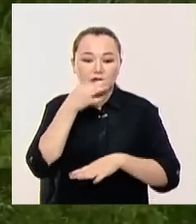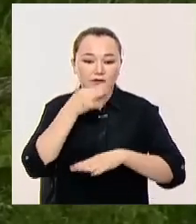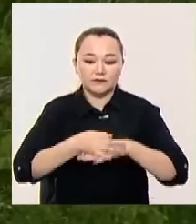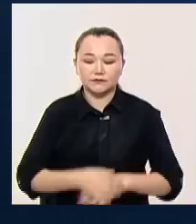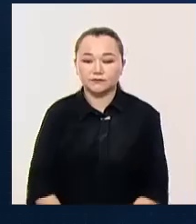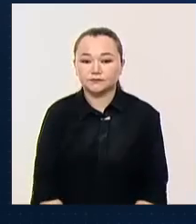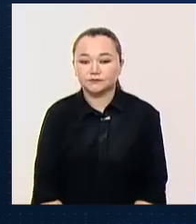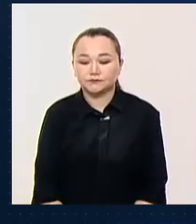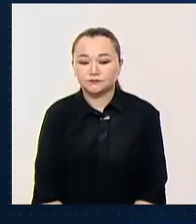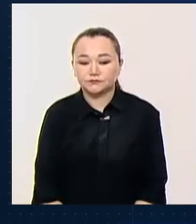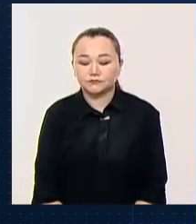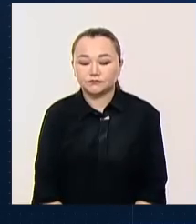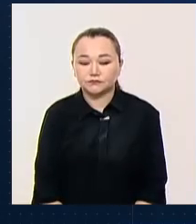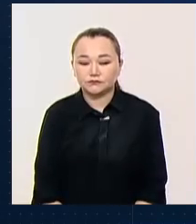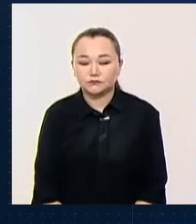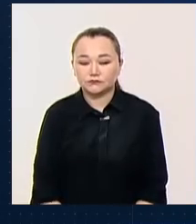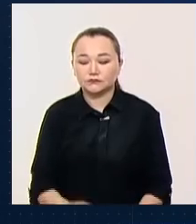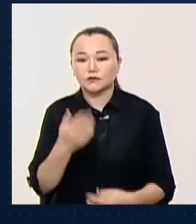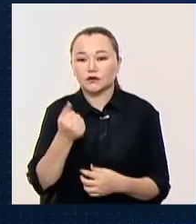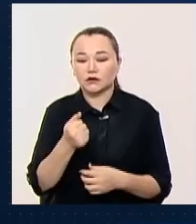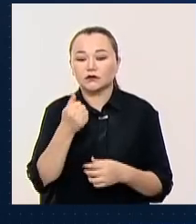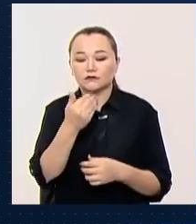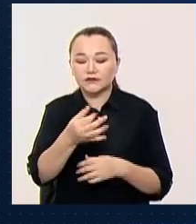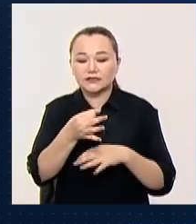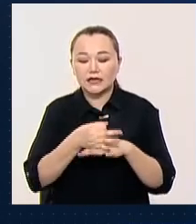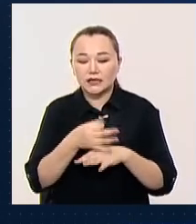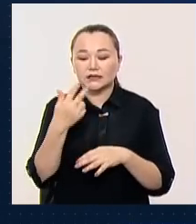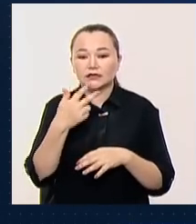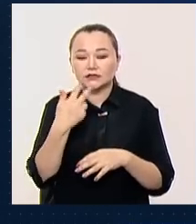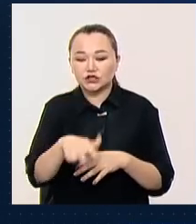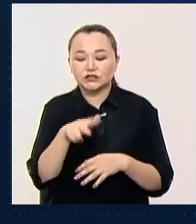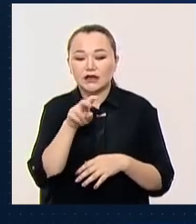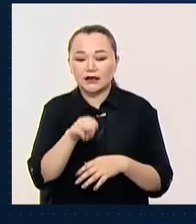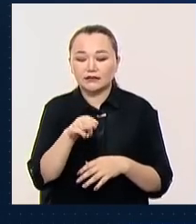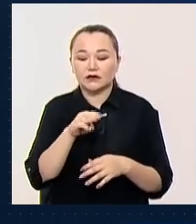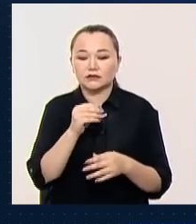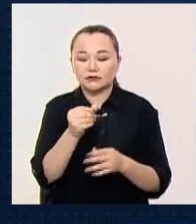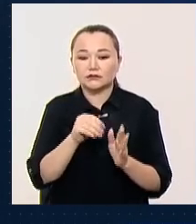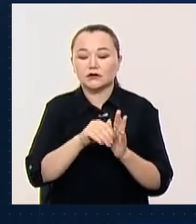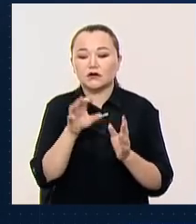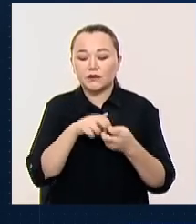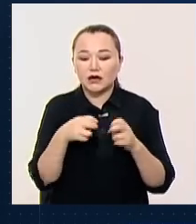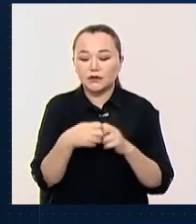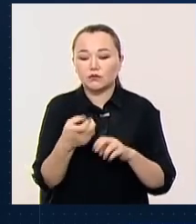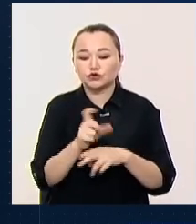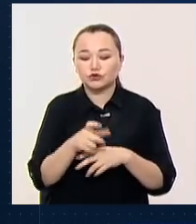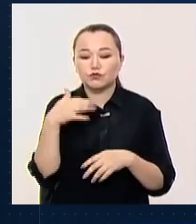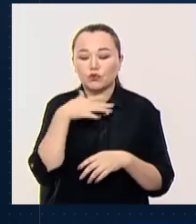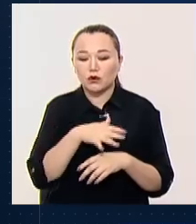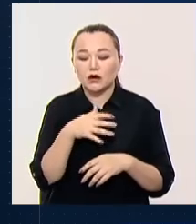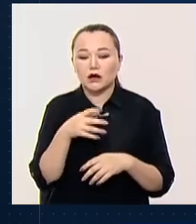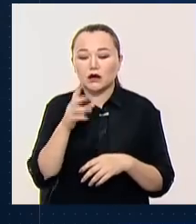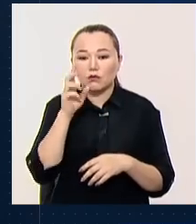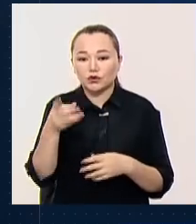экен. Ya, şimdi siz aytıp oturan 30 yıl boyu jinalıp kalan bir mesele, ol